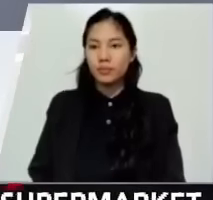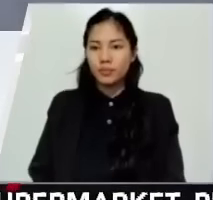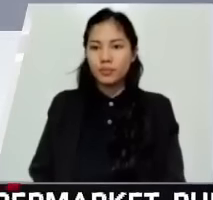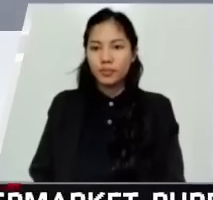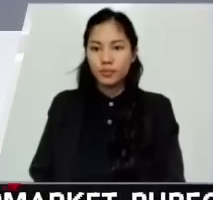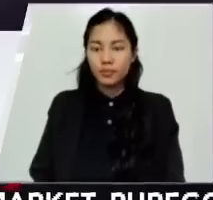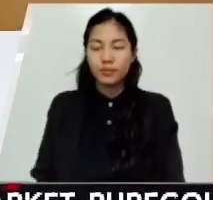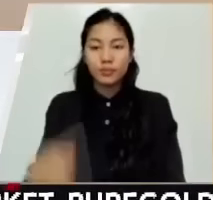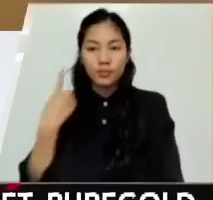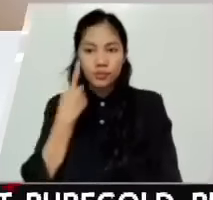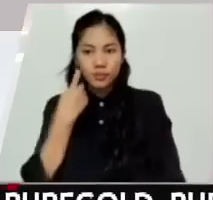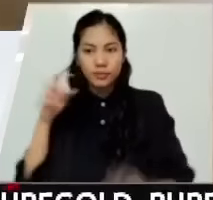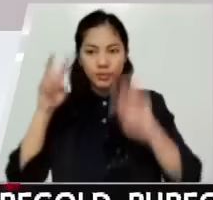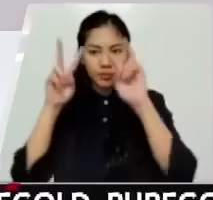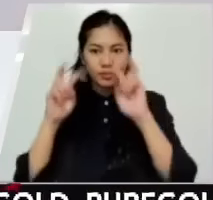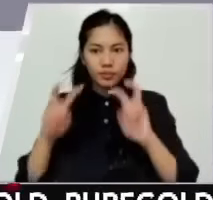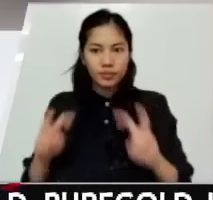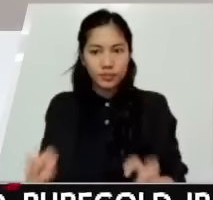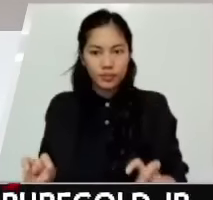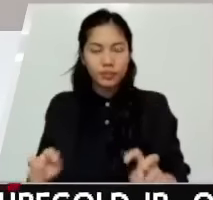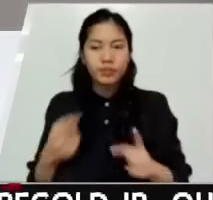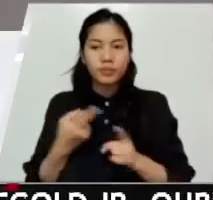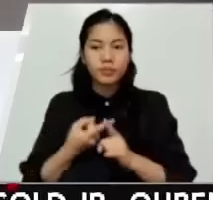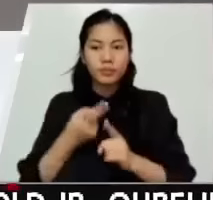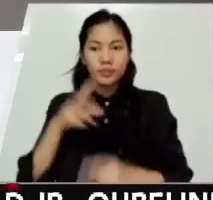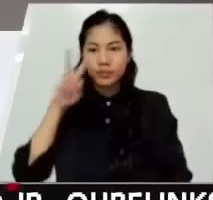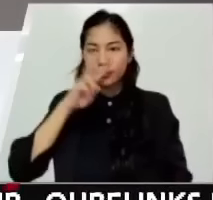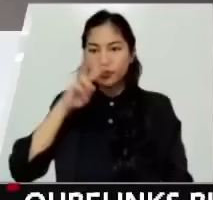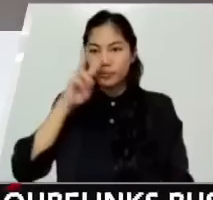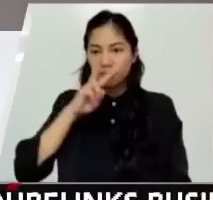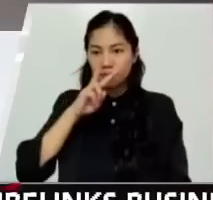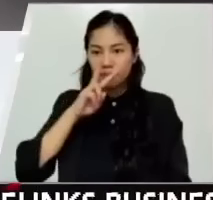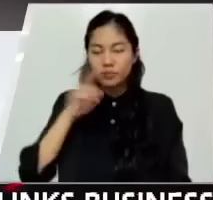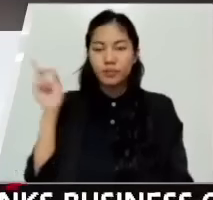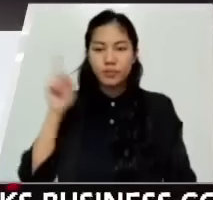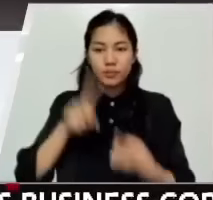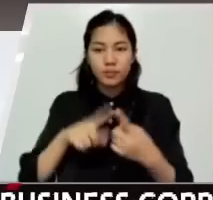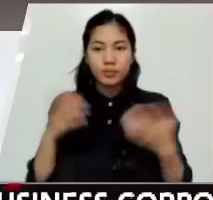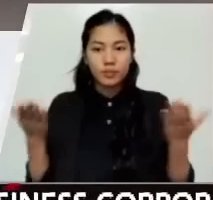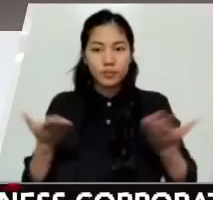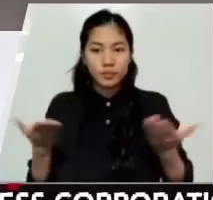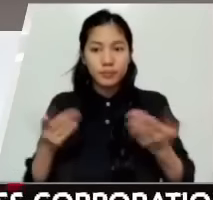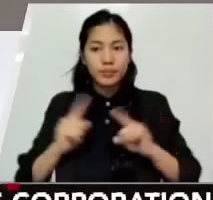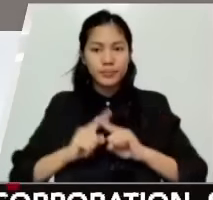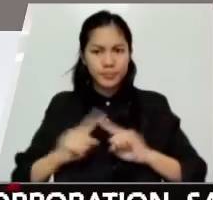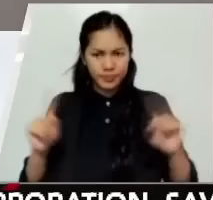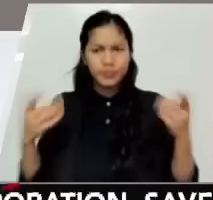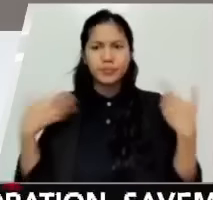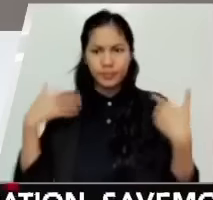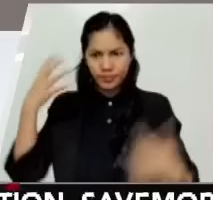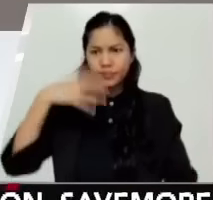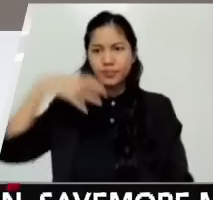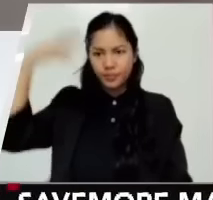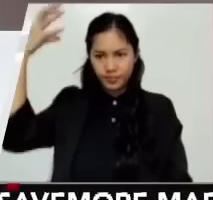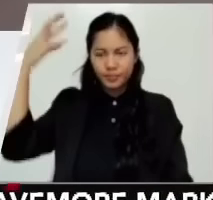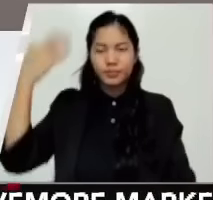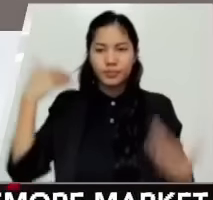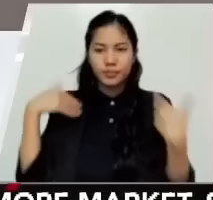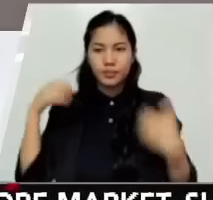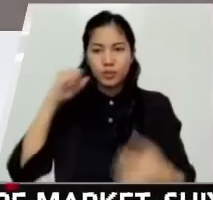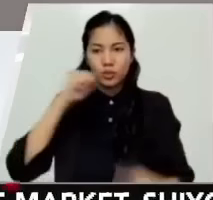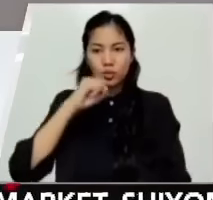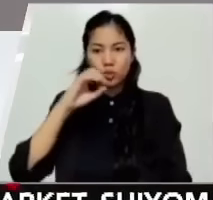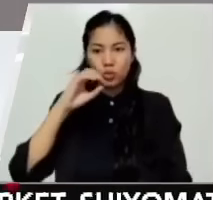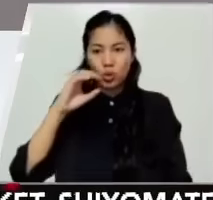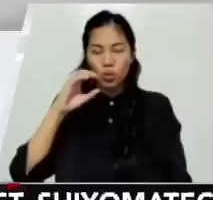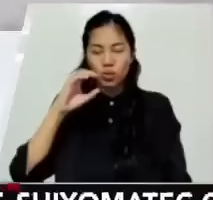magalaw po, no? From the Visayas hanggang dito po. Pero po yung maaraw dito sa General Santos sa Tocsar din. At palagay